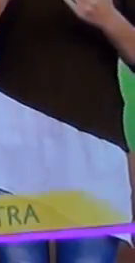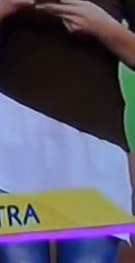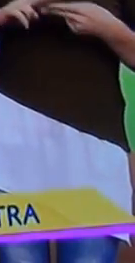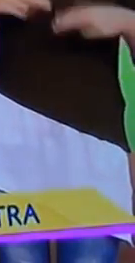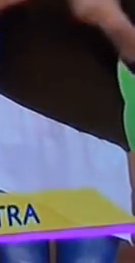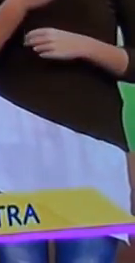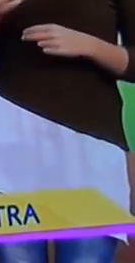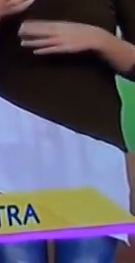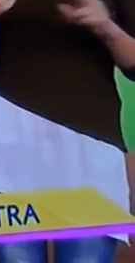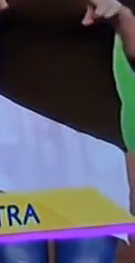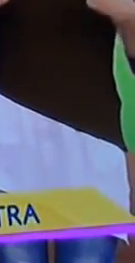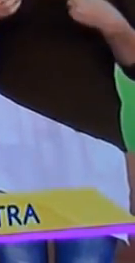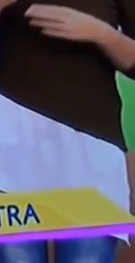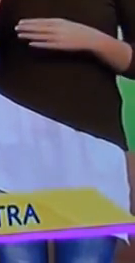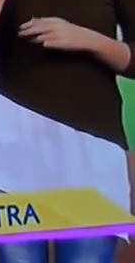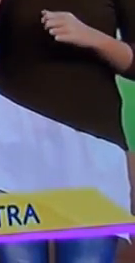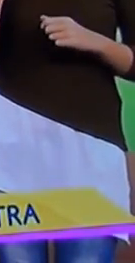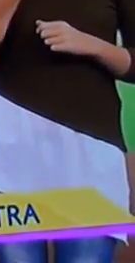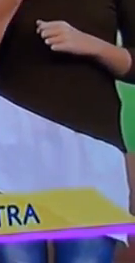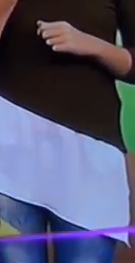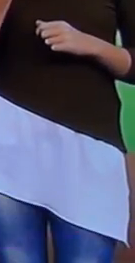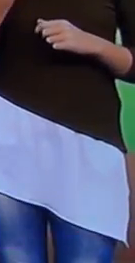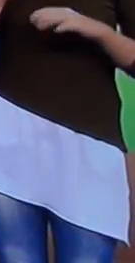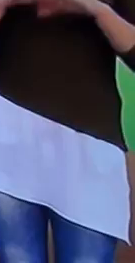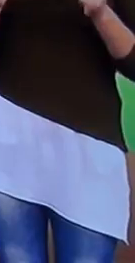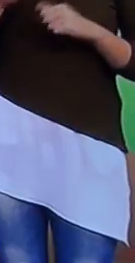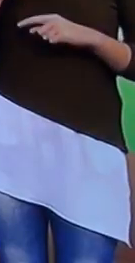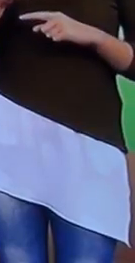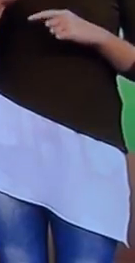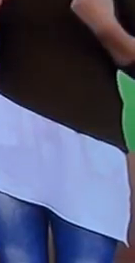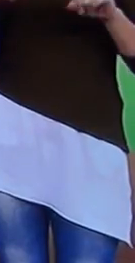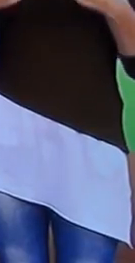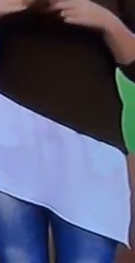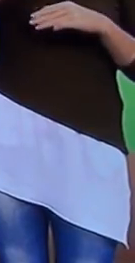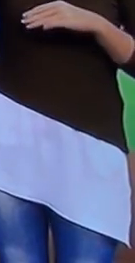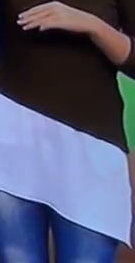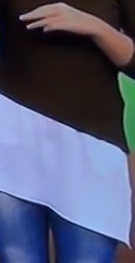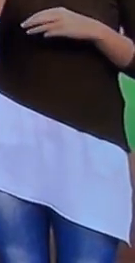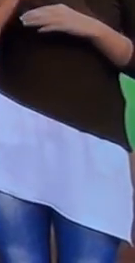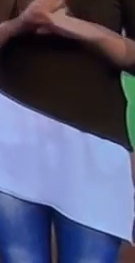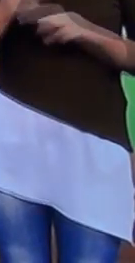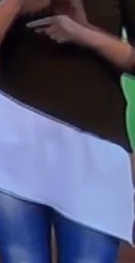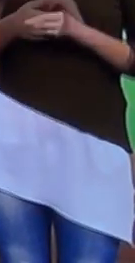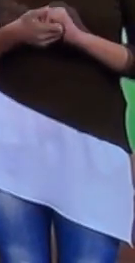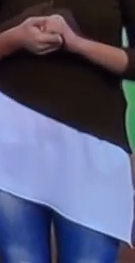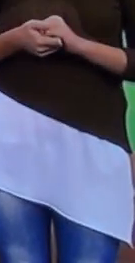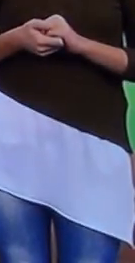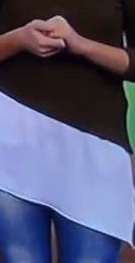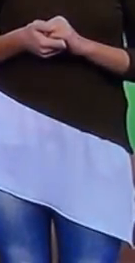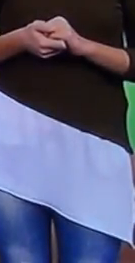Sziasztok! Ma ünnepli születésnapját nagy kedvencünk Halász Judit. Már a szüleitek is az ő dalain nőttek fel, kérdezzétek csak meg őket.